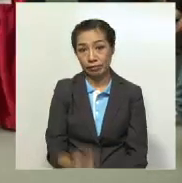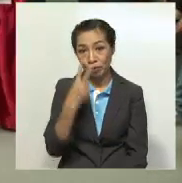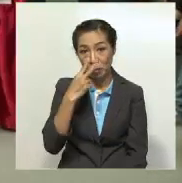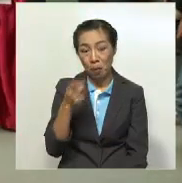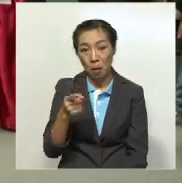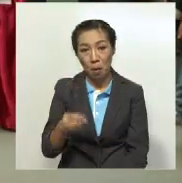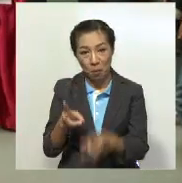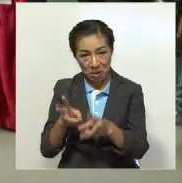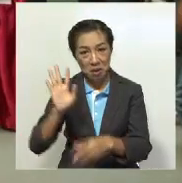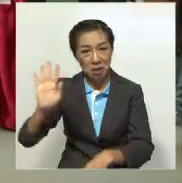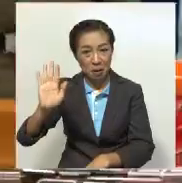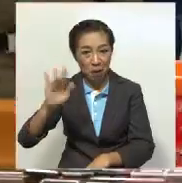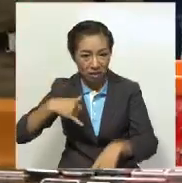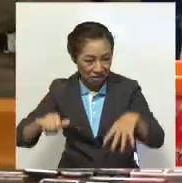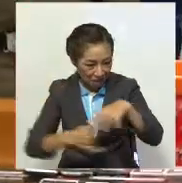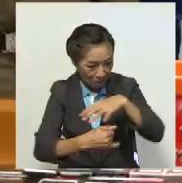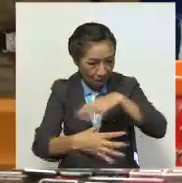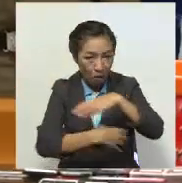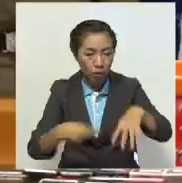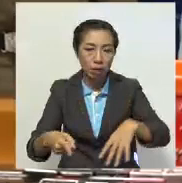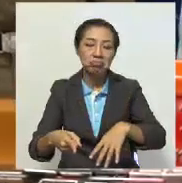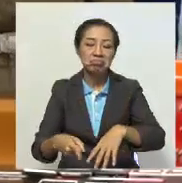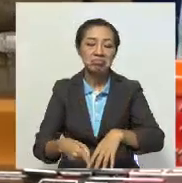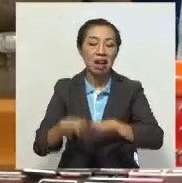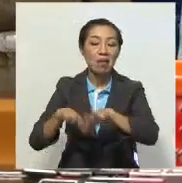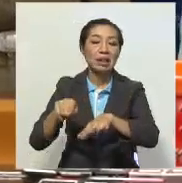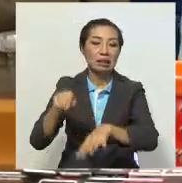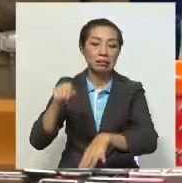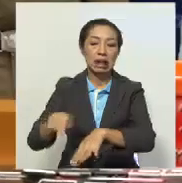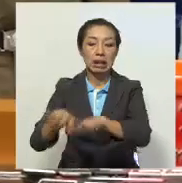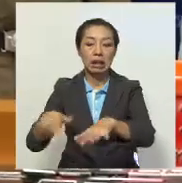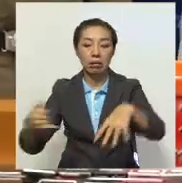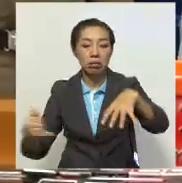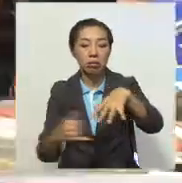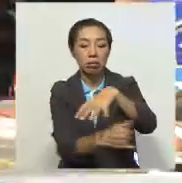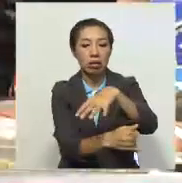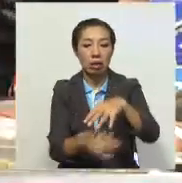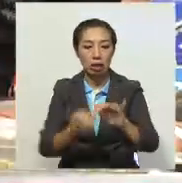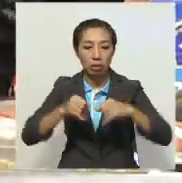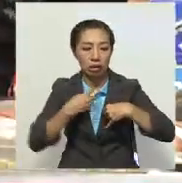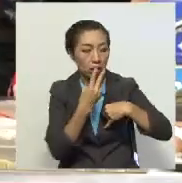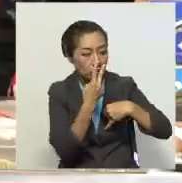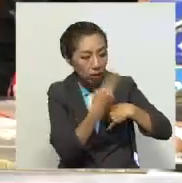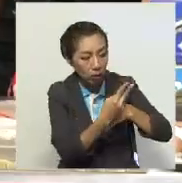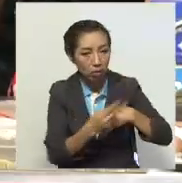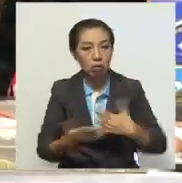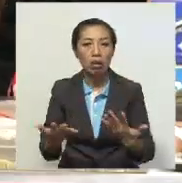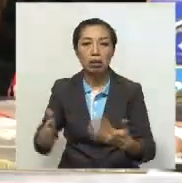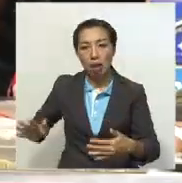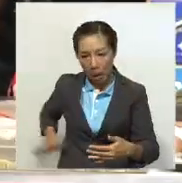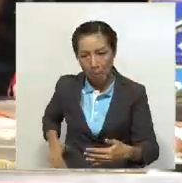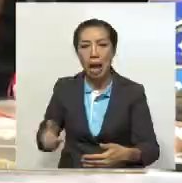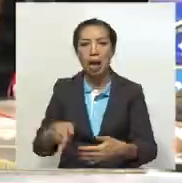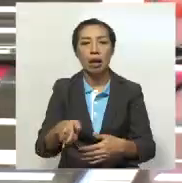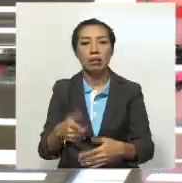ติการโพสต์ไลน์แล้วนะครับ ค่ะใช้เด็กด้วยนะคะใช้เด็กเบี่ยงเบนความสนใจใช้น้องหมาด้วยนะค